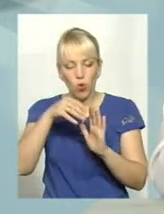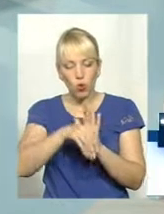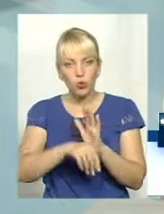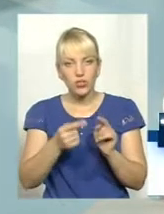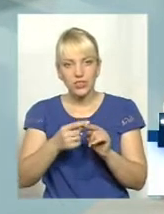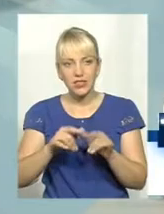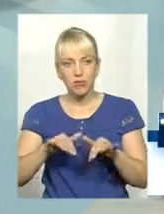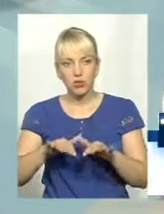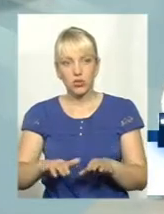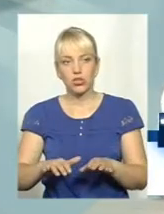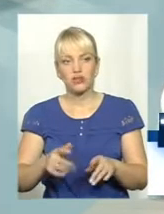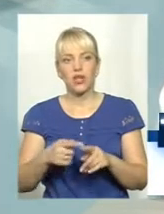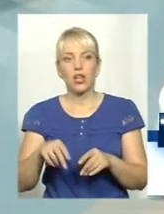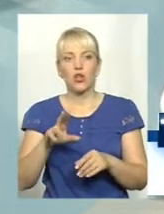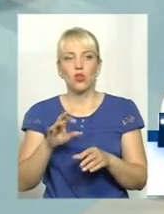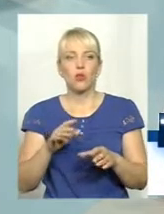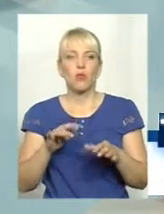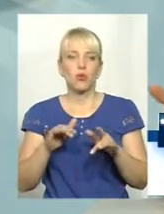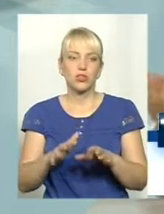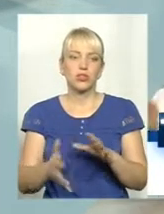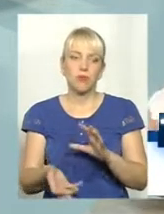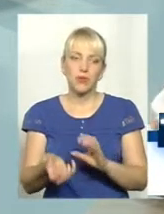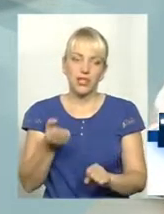самих асоціювати з цим брендом,